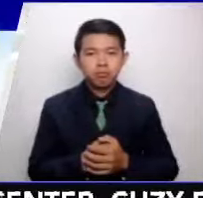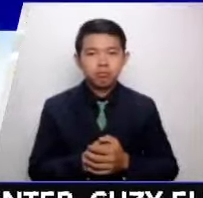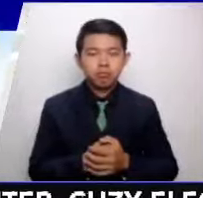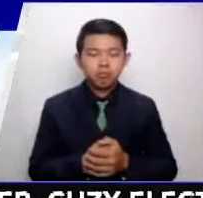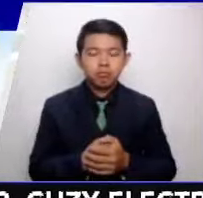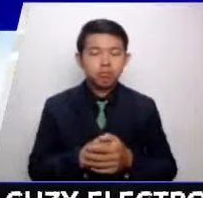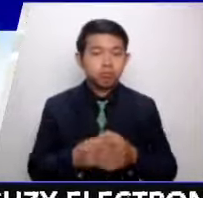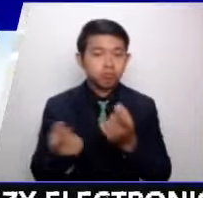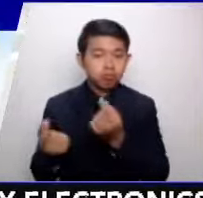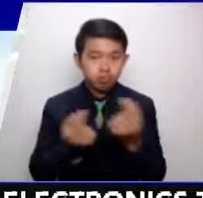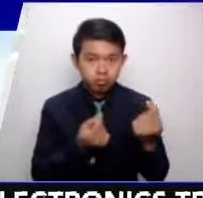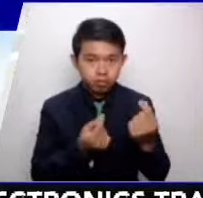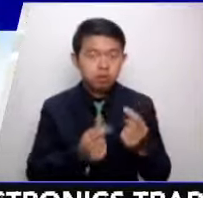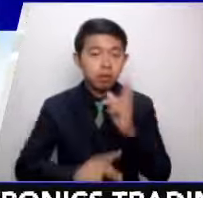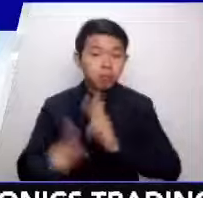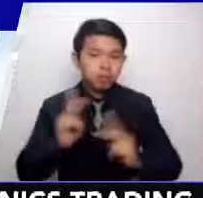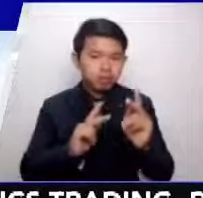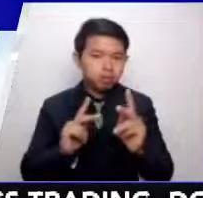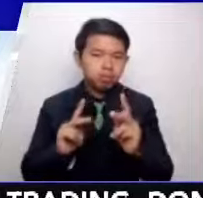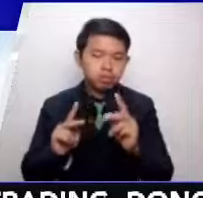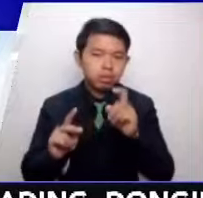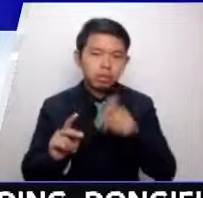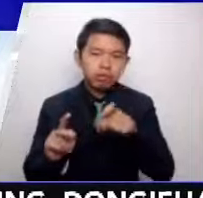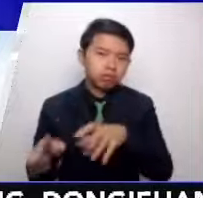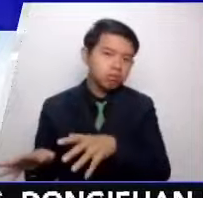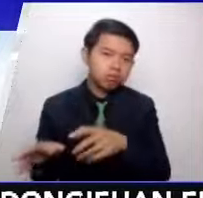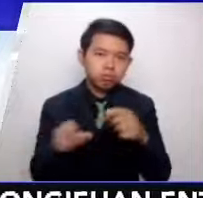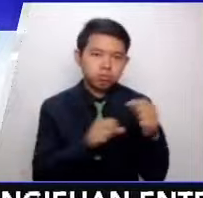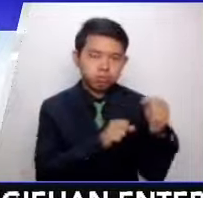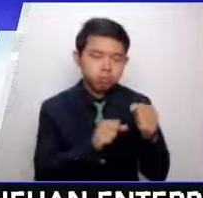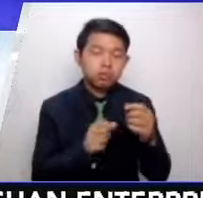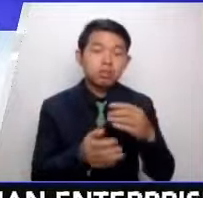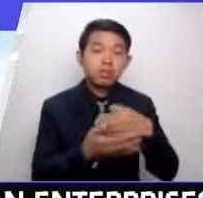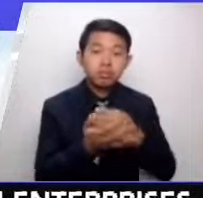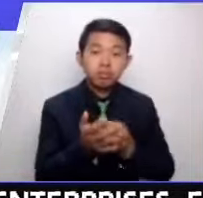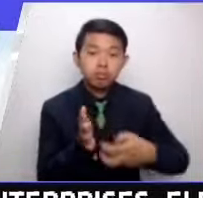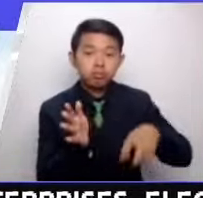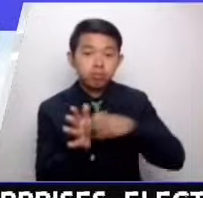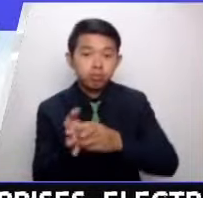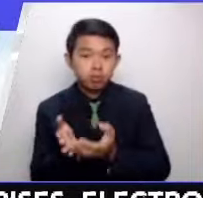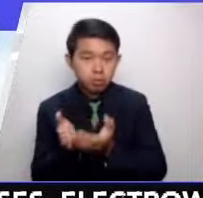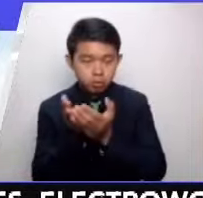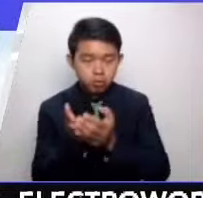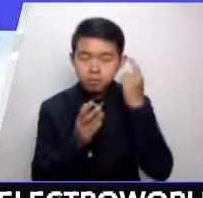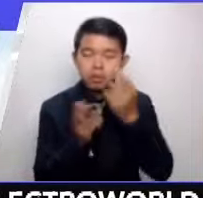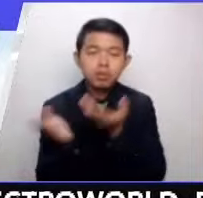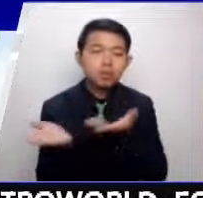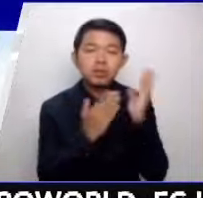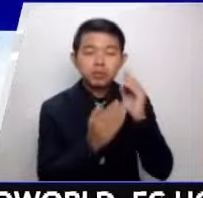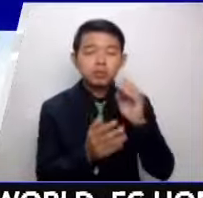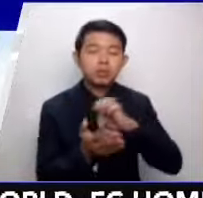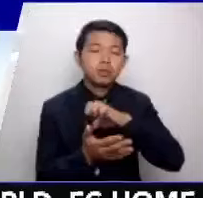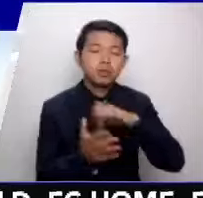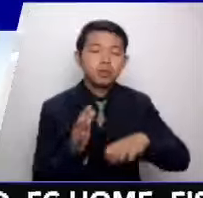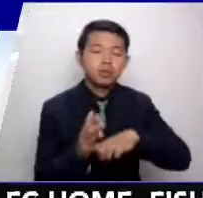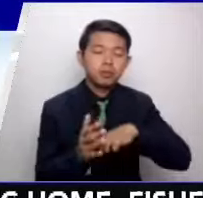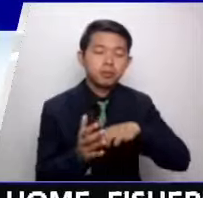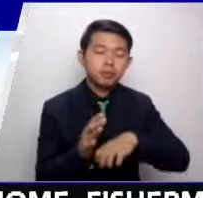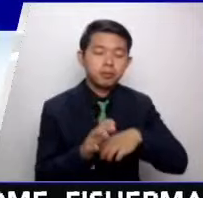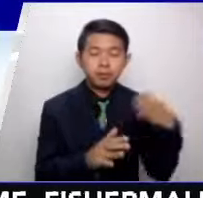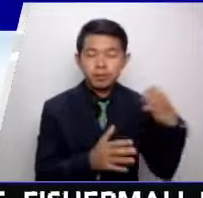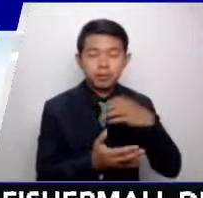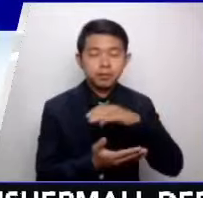residente. Isinakayang ilan sa rescue boat para dalhin sa evacuation center. Sa ilang barangay, umabot pa ng hanggang liig ang